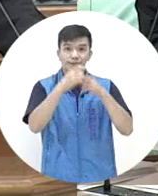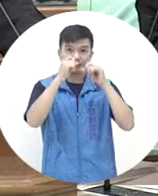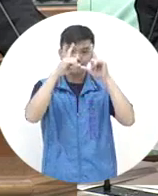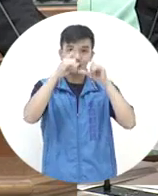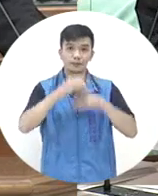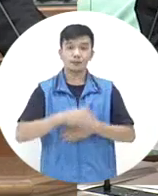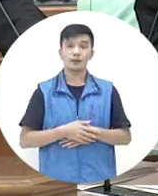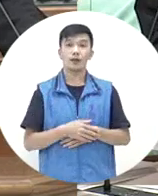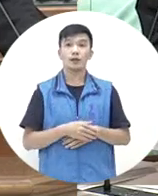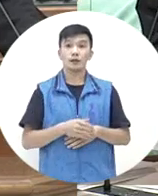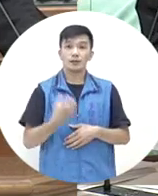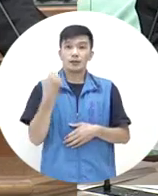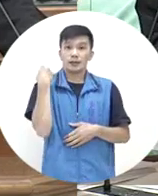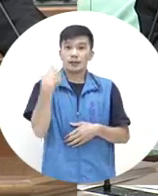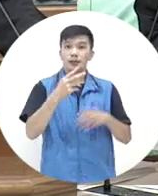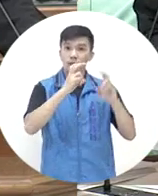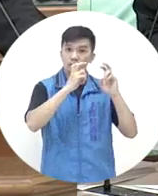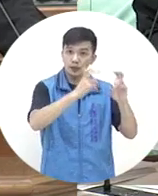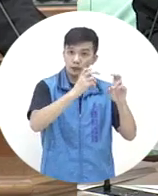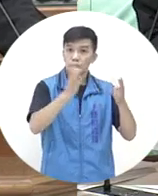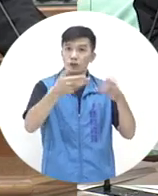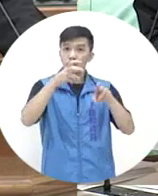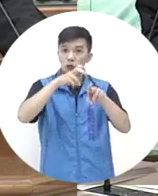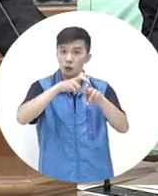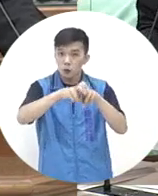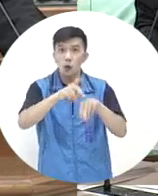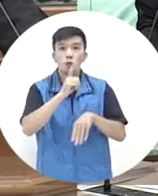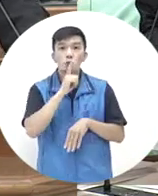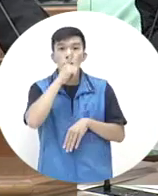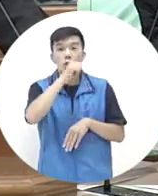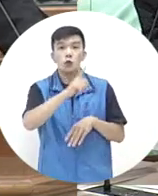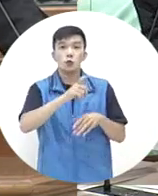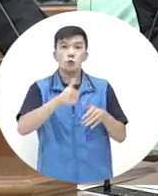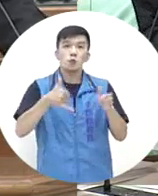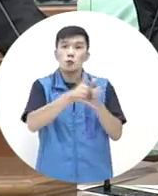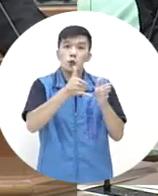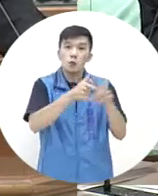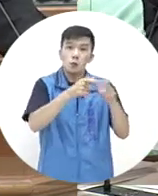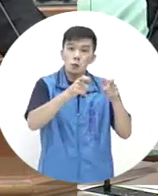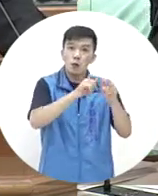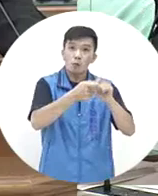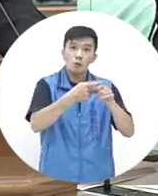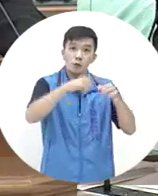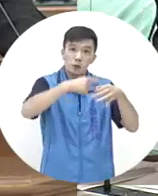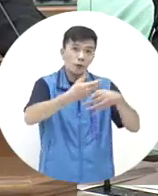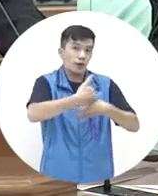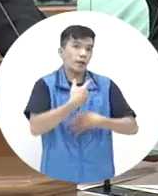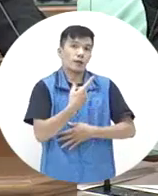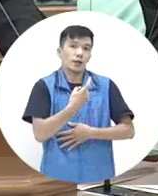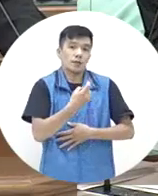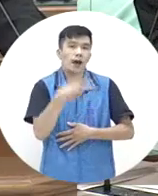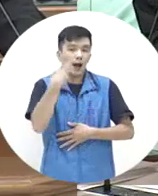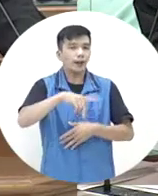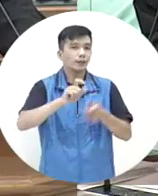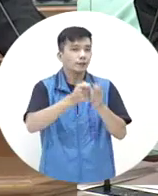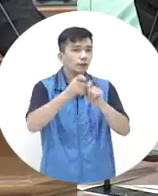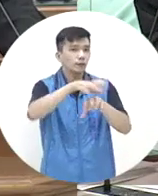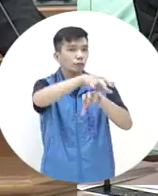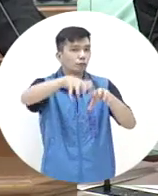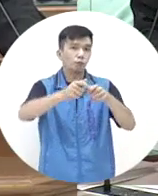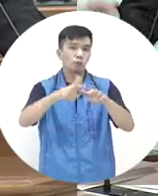轨的新建，不是光靠票价，不是光靠 营业，当然啦、 啊，要靠周遭带动的经济效 益、啊。所以我跟你讲说，你们周遭那些实现那个